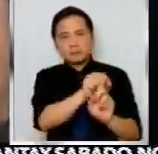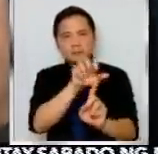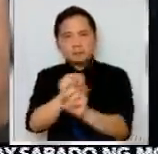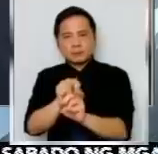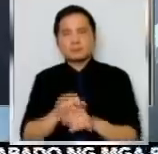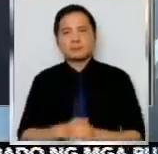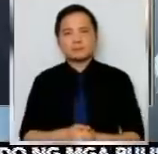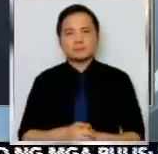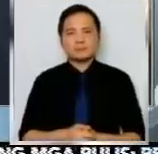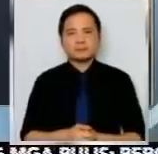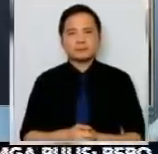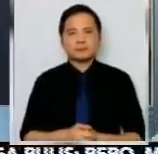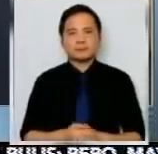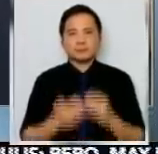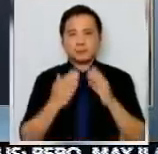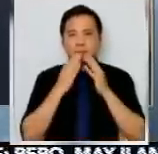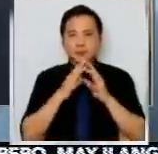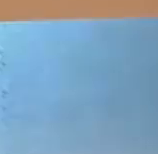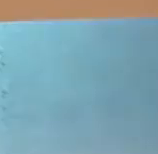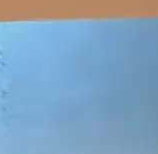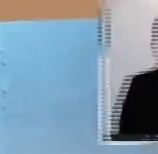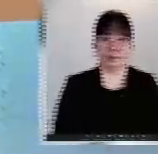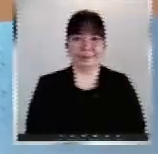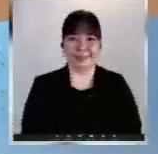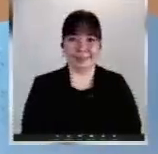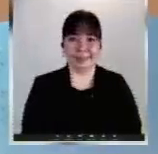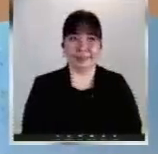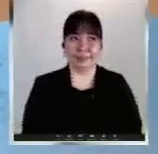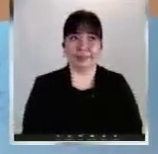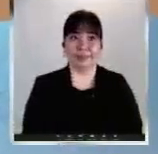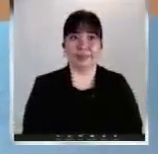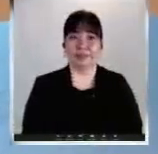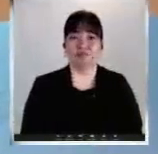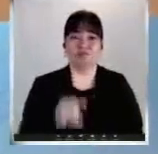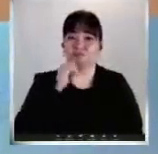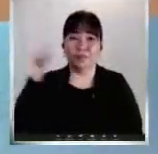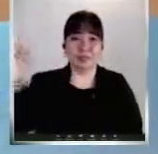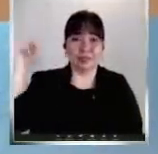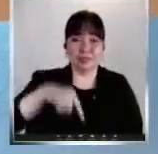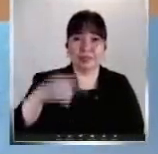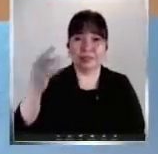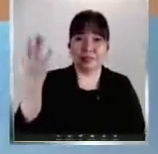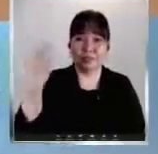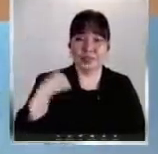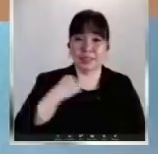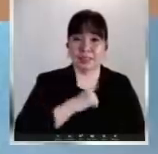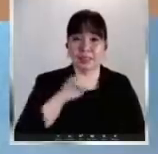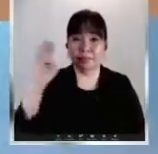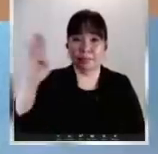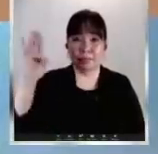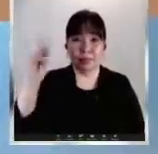Vicky. Maraming salamat sa iyo, John Consulta. No show si dating Senador Bongbong Marcos sa preliminary conference ng ilan sa mga